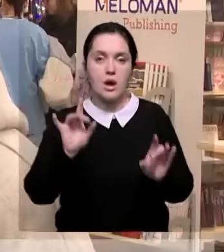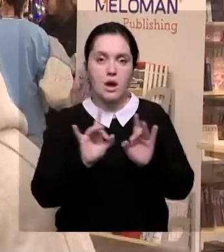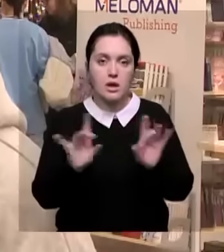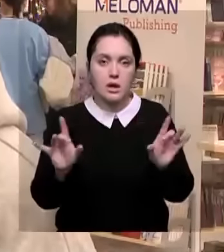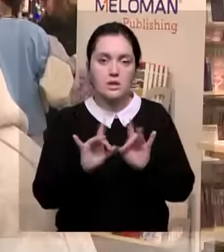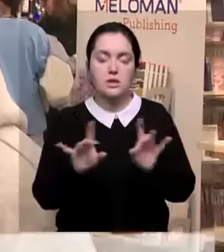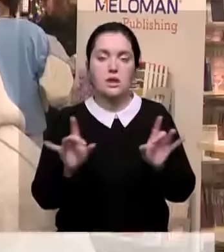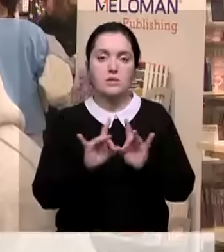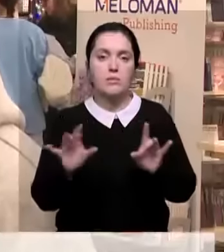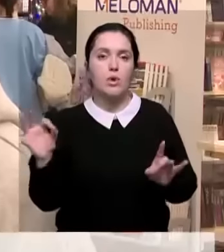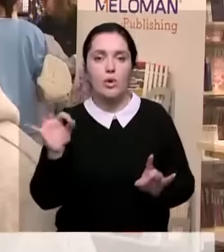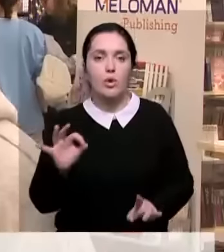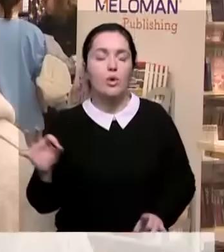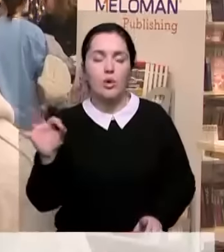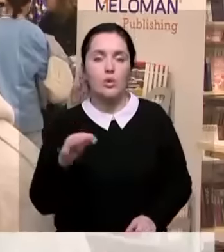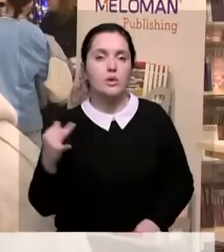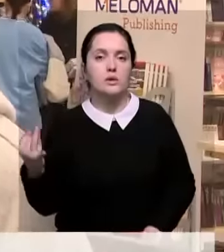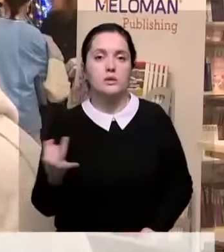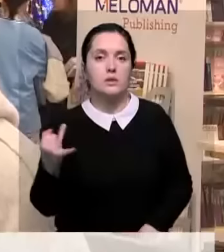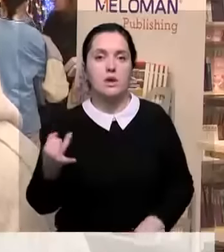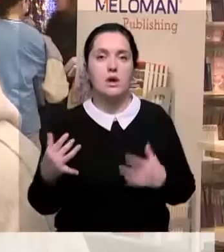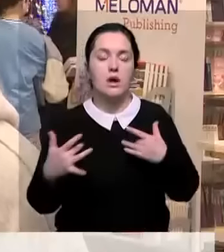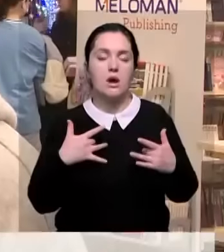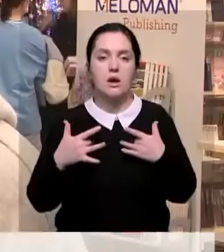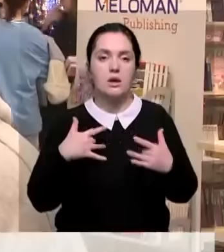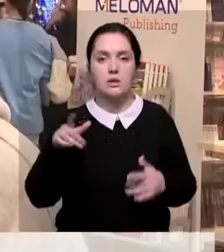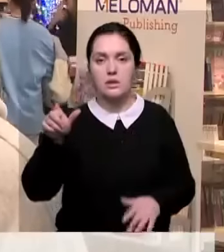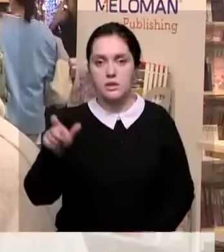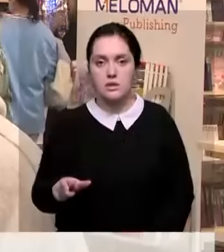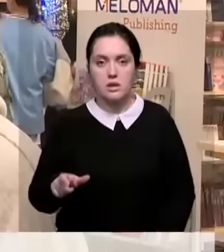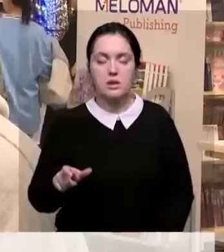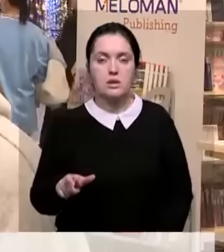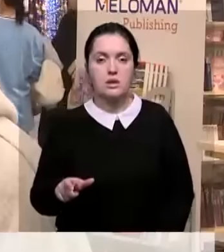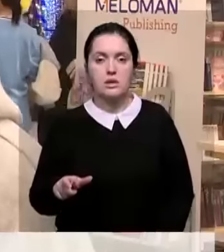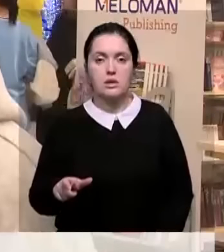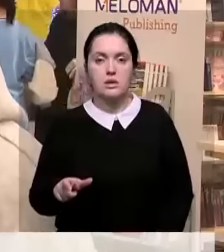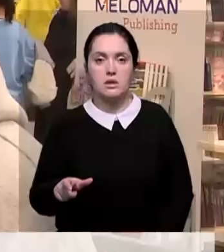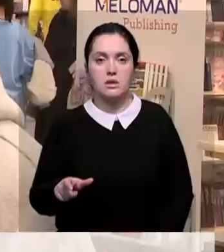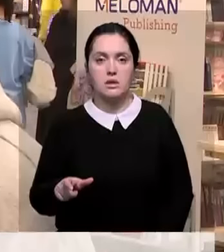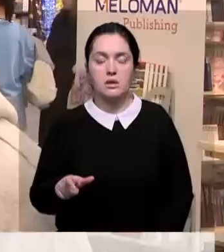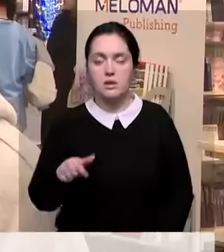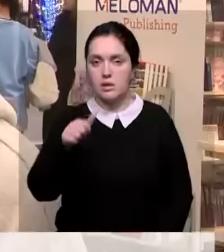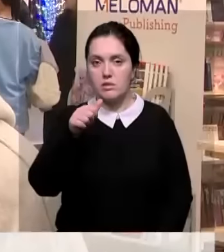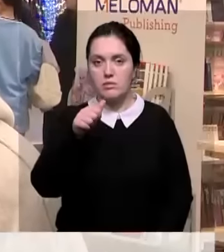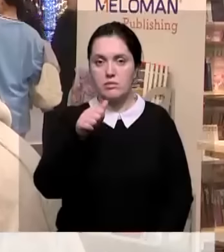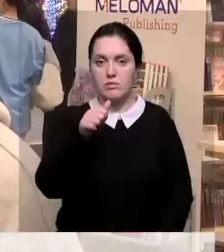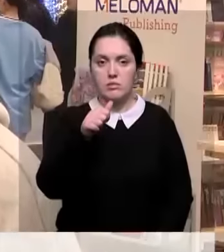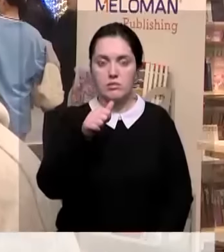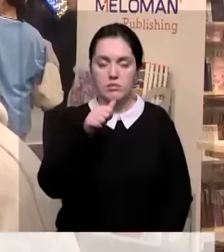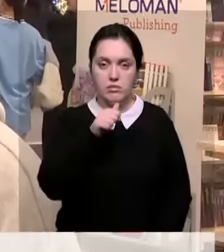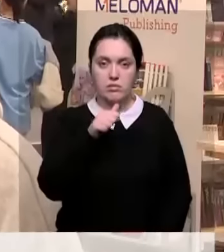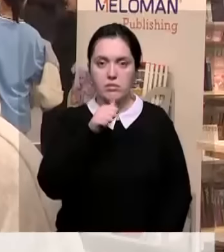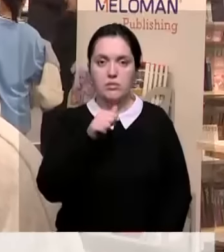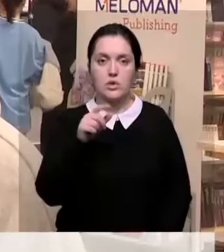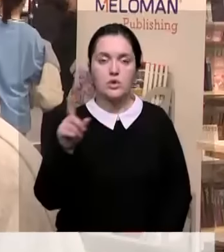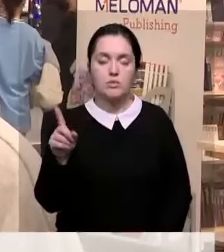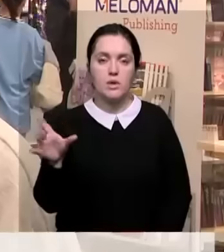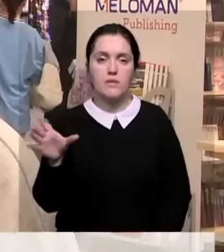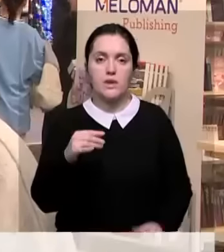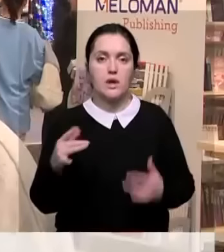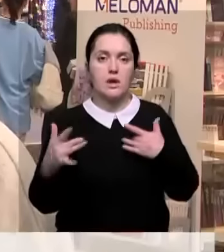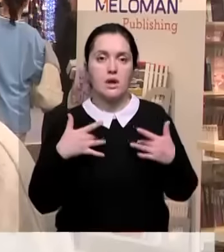о самых интересных артистах. Ну, не о самых, пытались охватить практически все. Понятно, что чтобы охватить всех